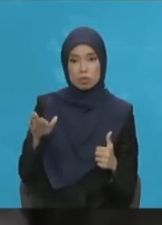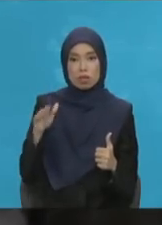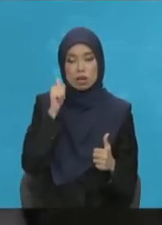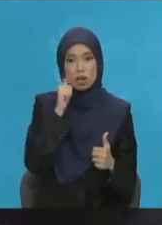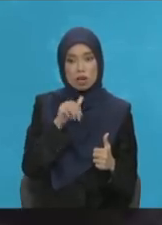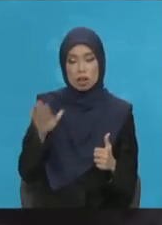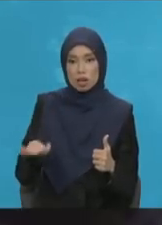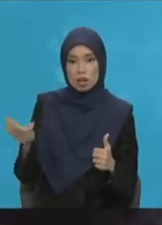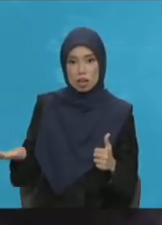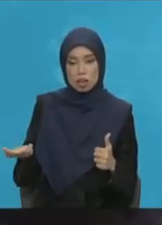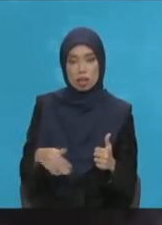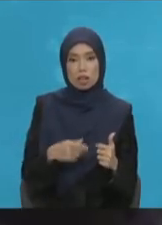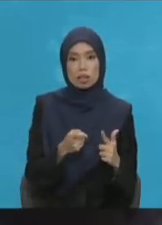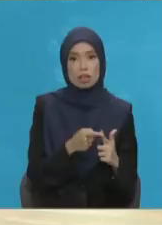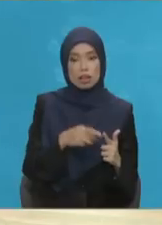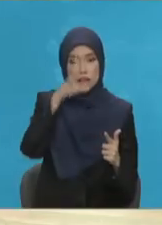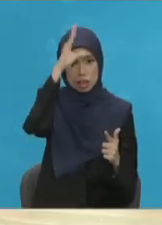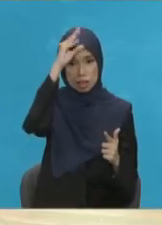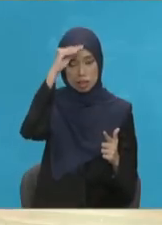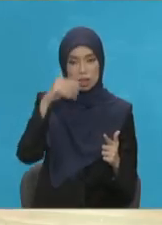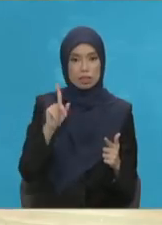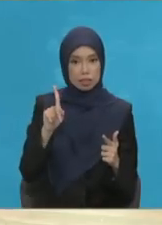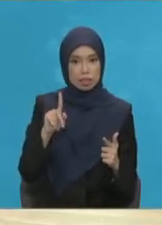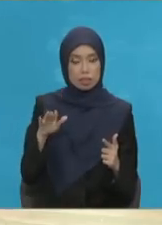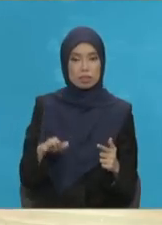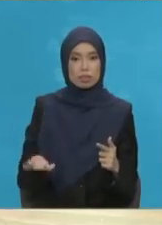pemutus dari jinten disertai dengan